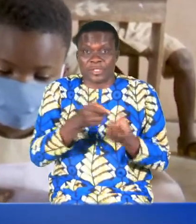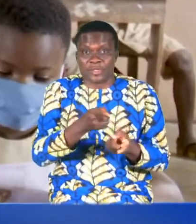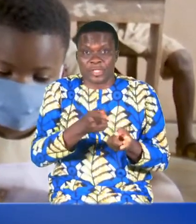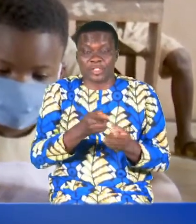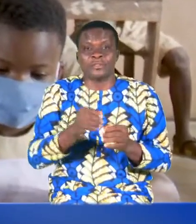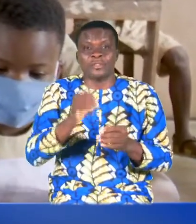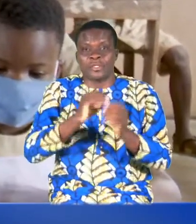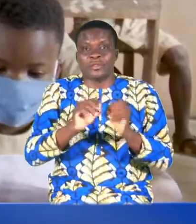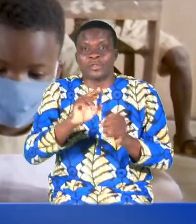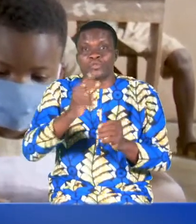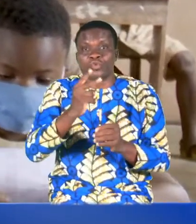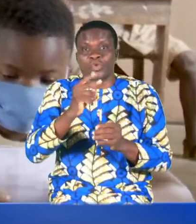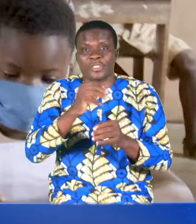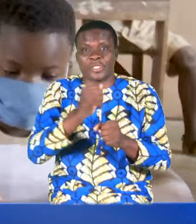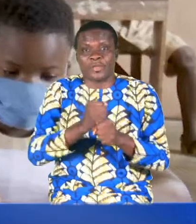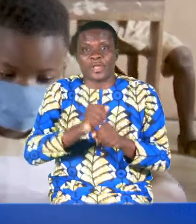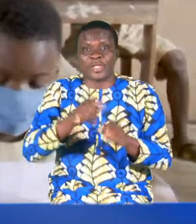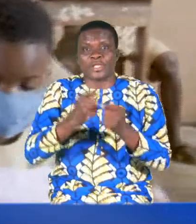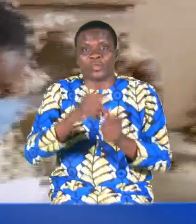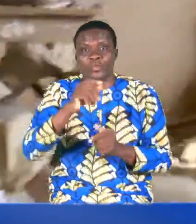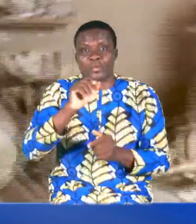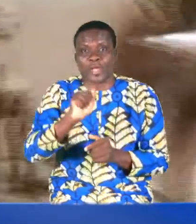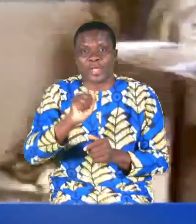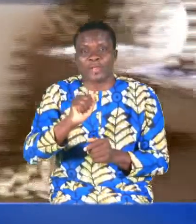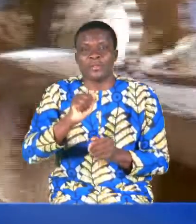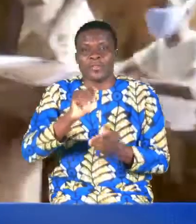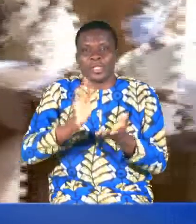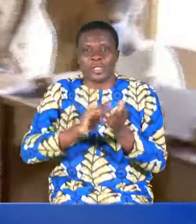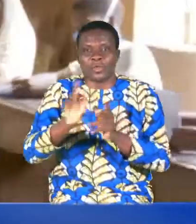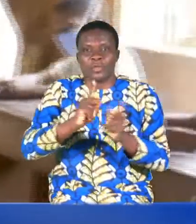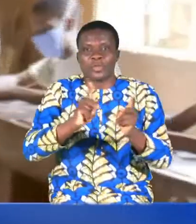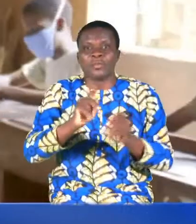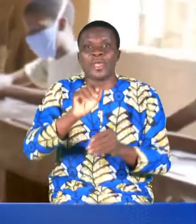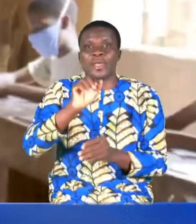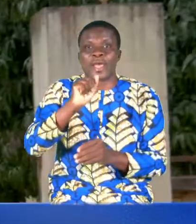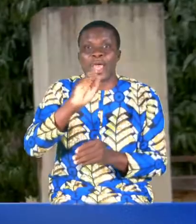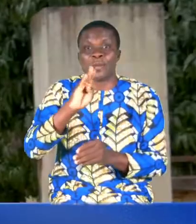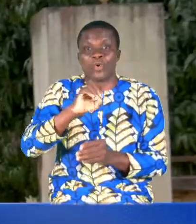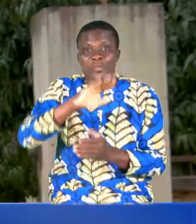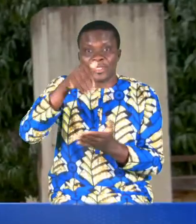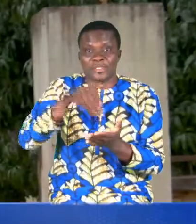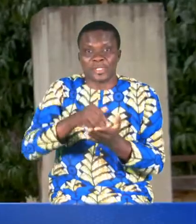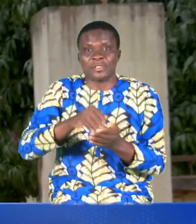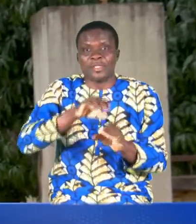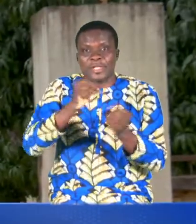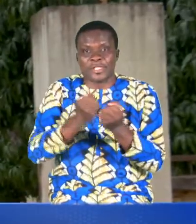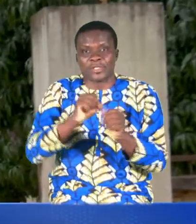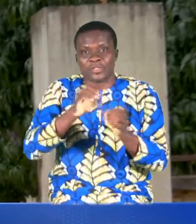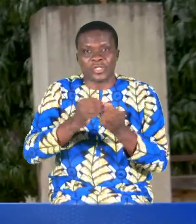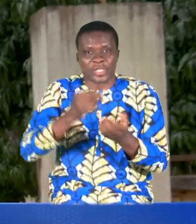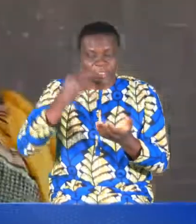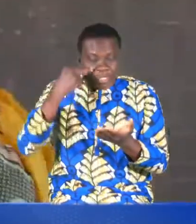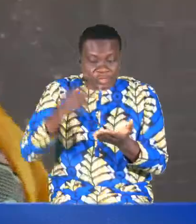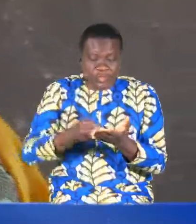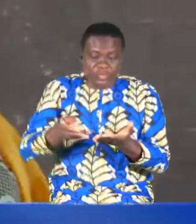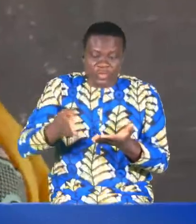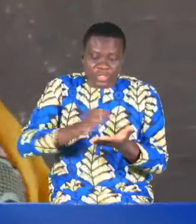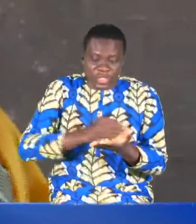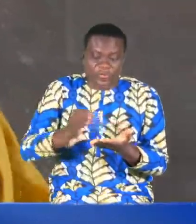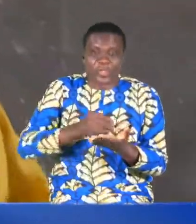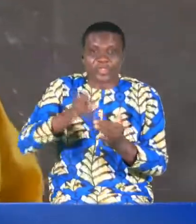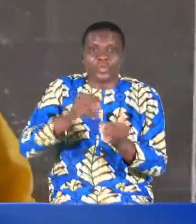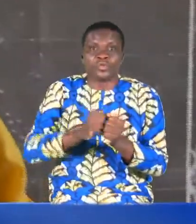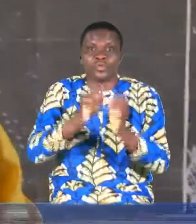Cours, moyen, deuxième année, groupe A, école primaire, publique, Abomey Centre. La situation de classe est une révision portant